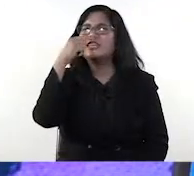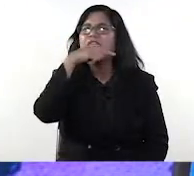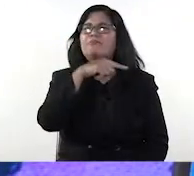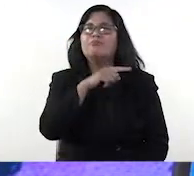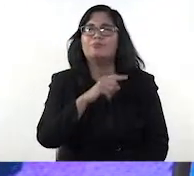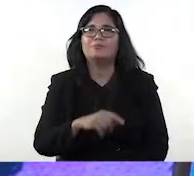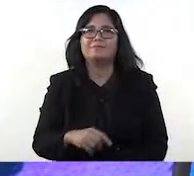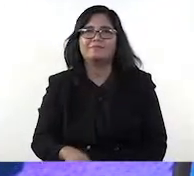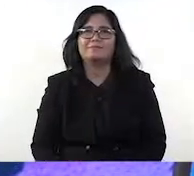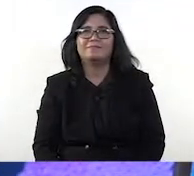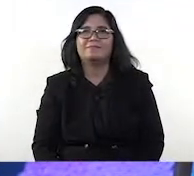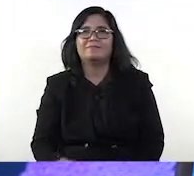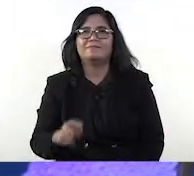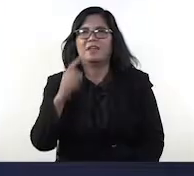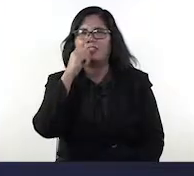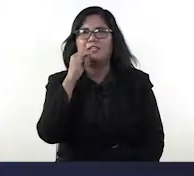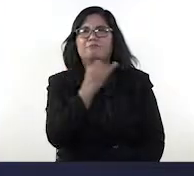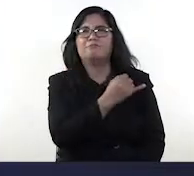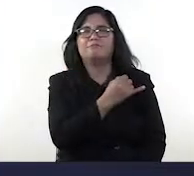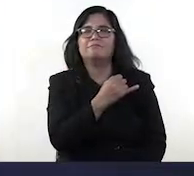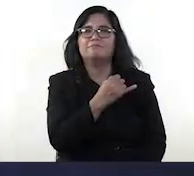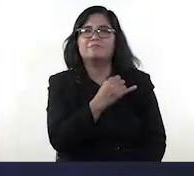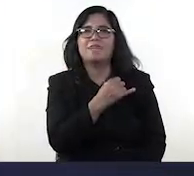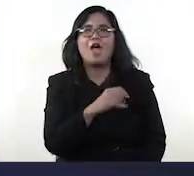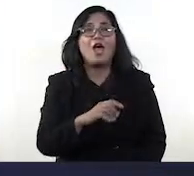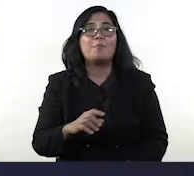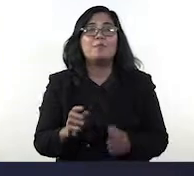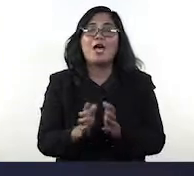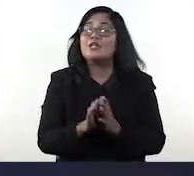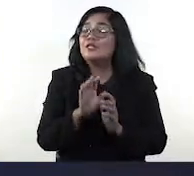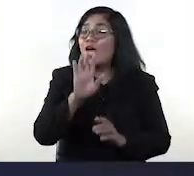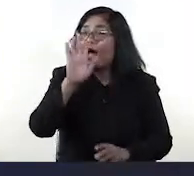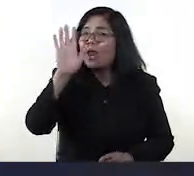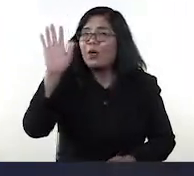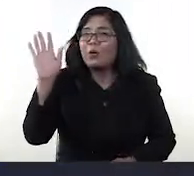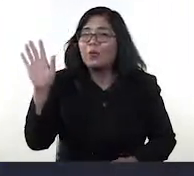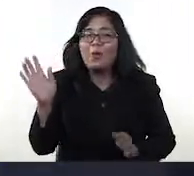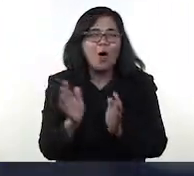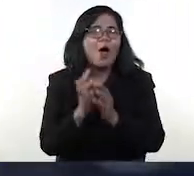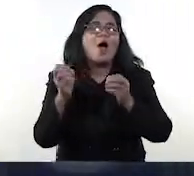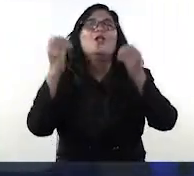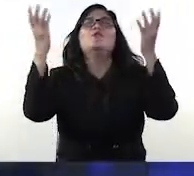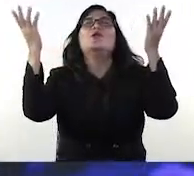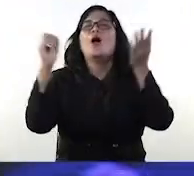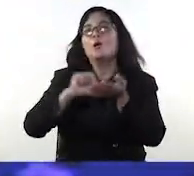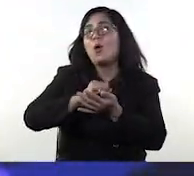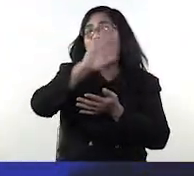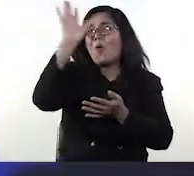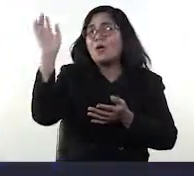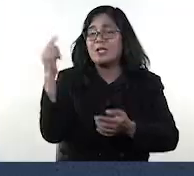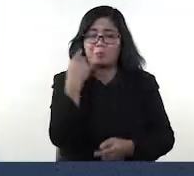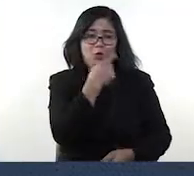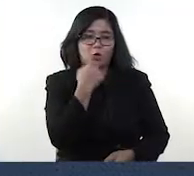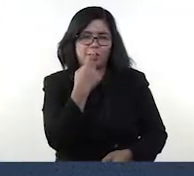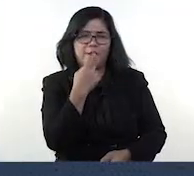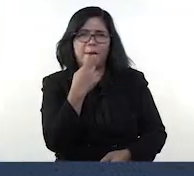Haleluya Glory hahaha sikat bisa di manis-manis untuk sementara tapi itu